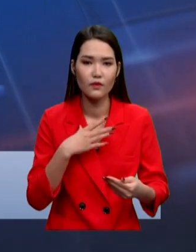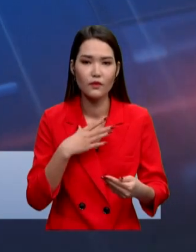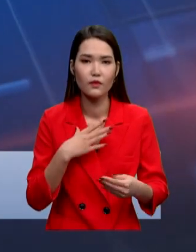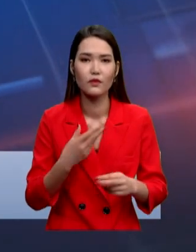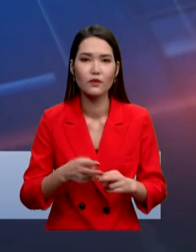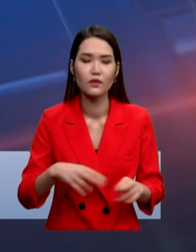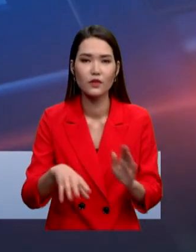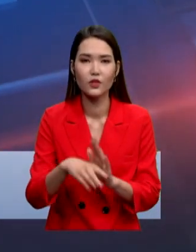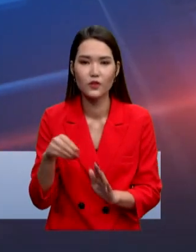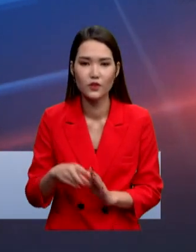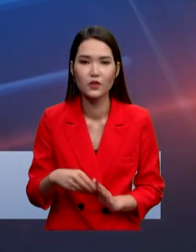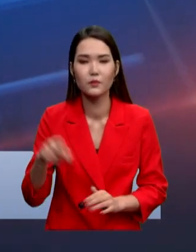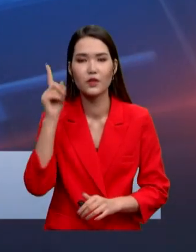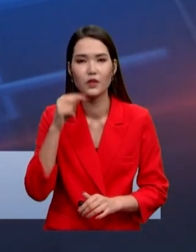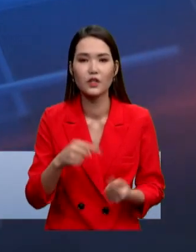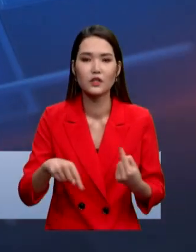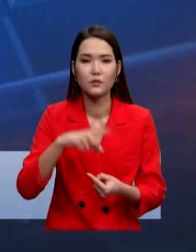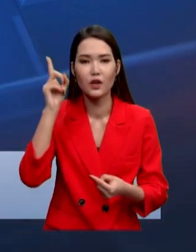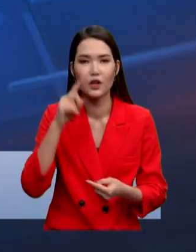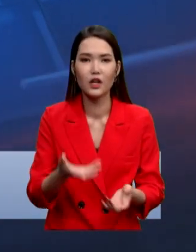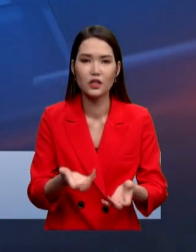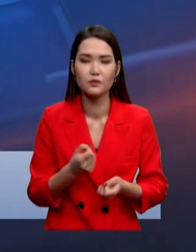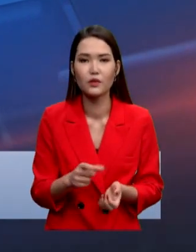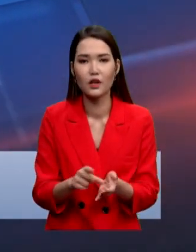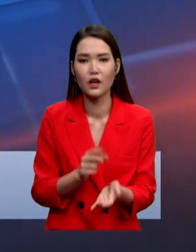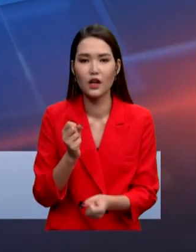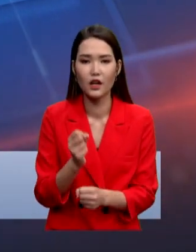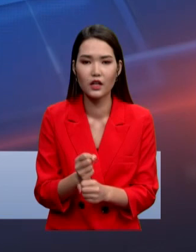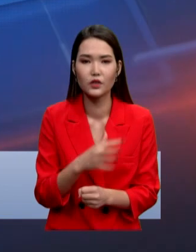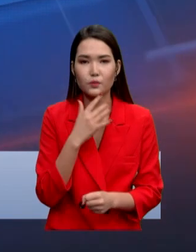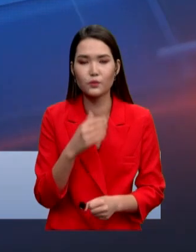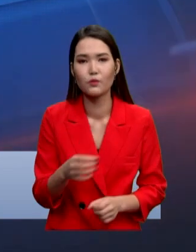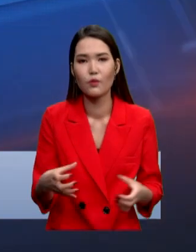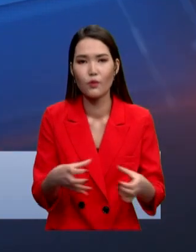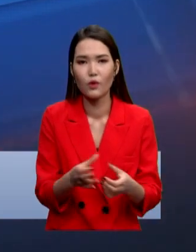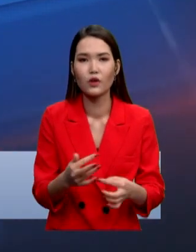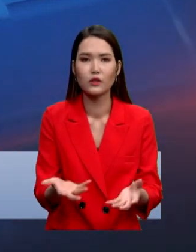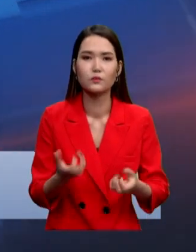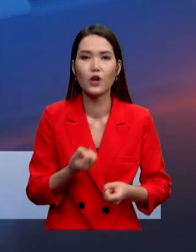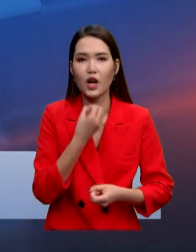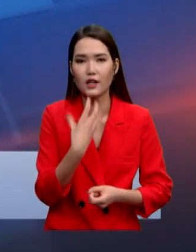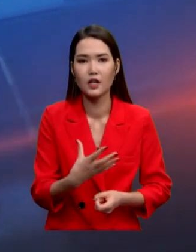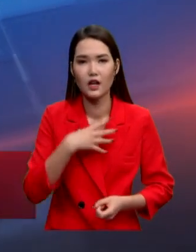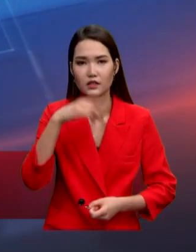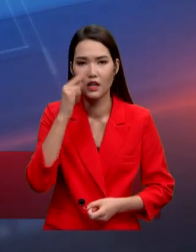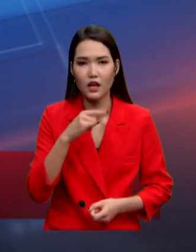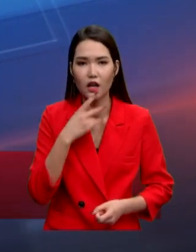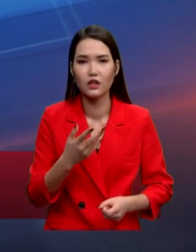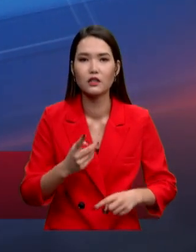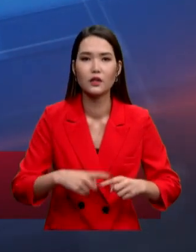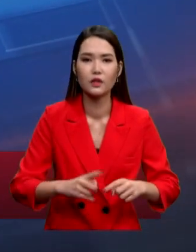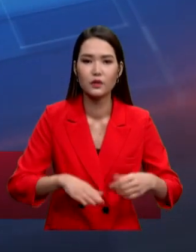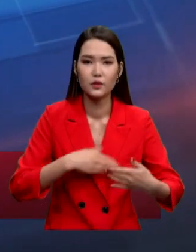Результатом выборов и опросов можно смело говорить, что в стране развивается политический плюрализм. И это очень хорошо. Казахстан в этом плане шагнул вперед